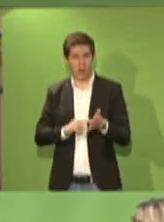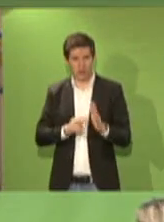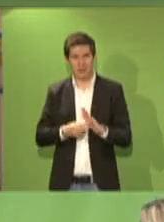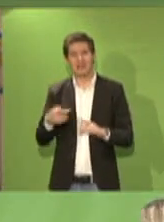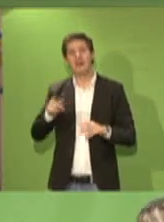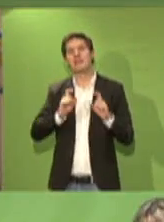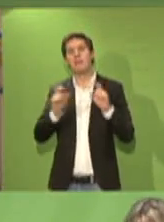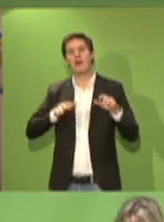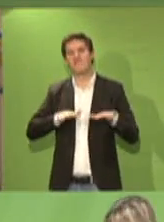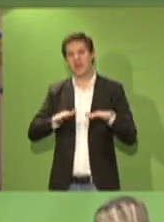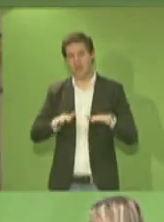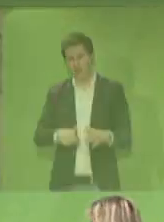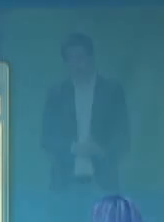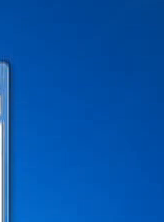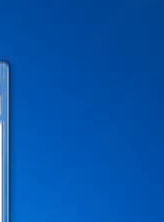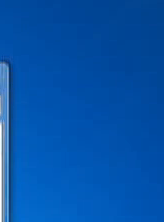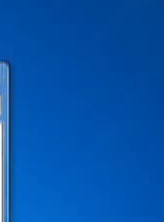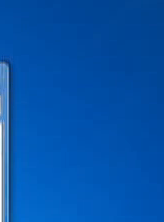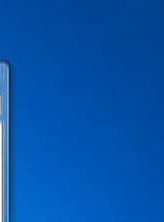Verkehr. Und ab geht's.